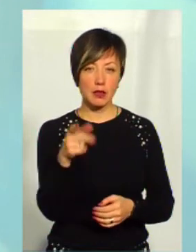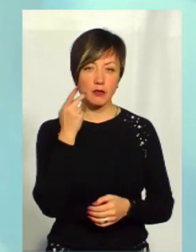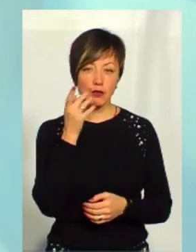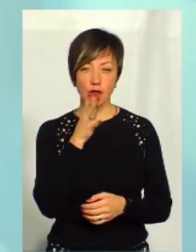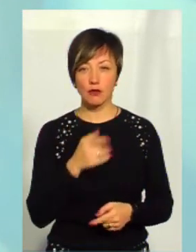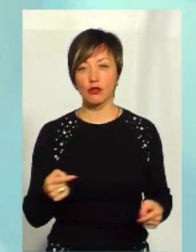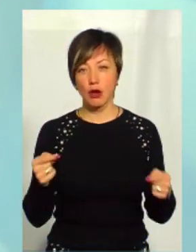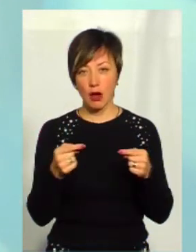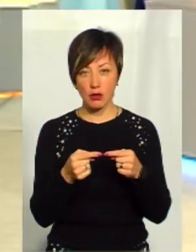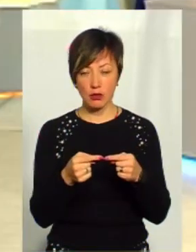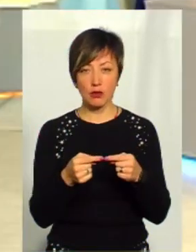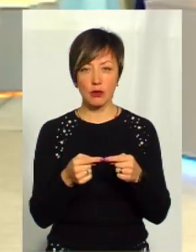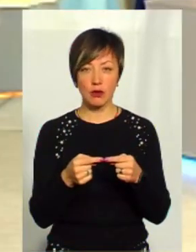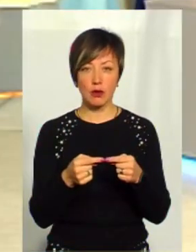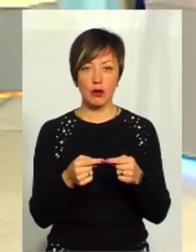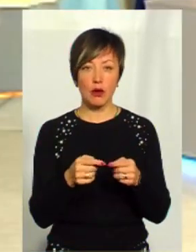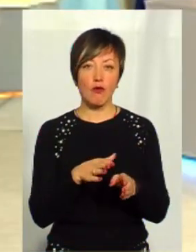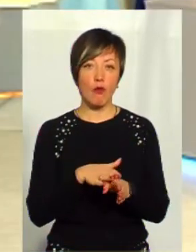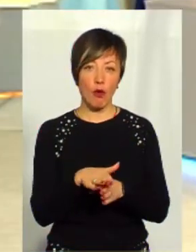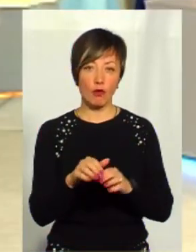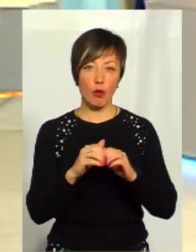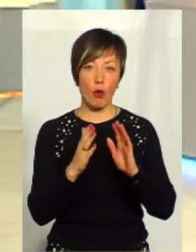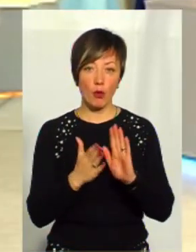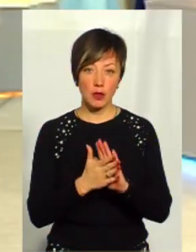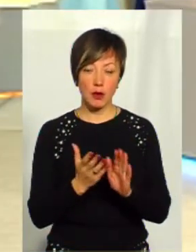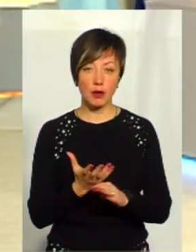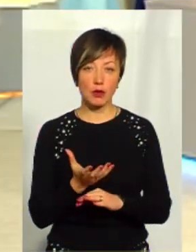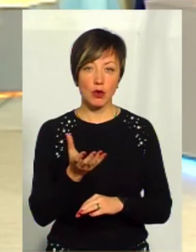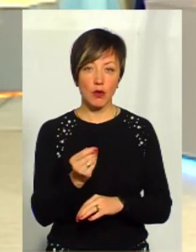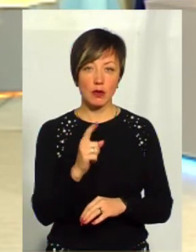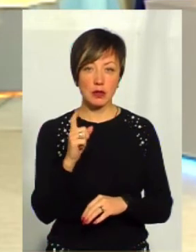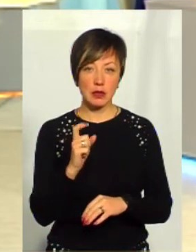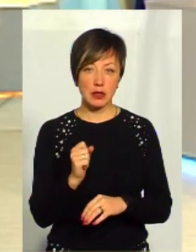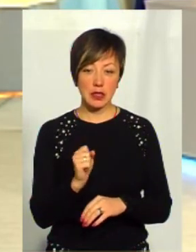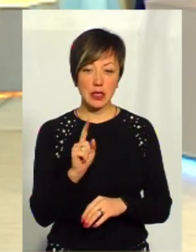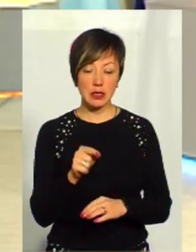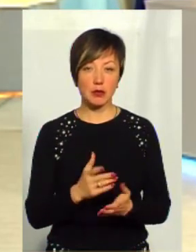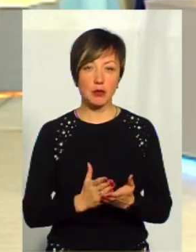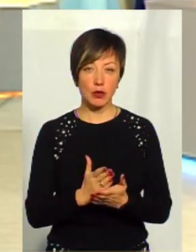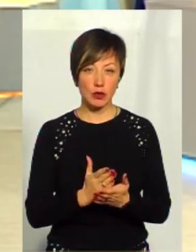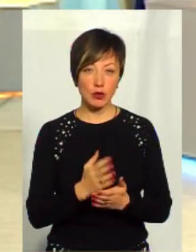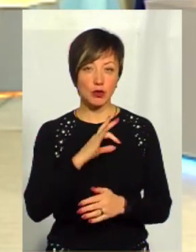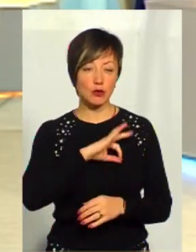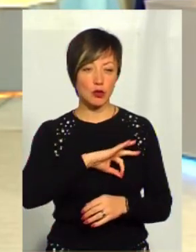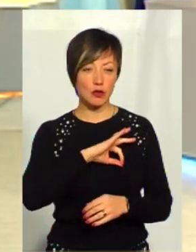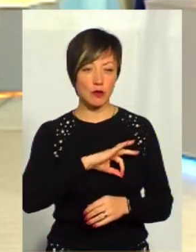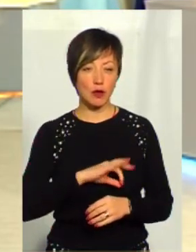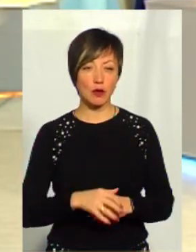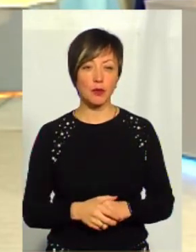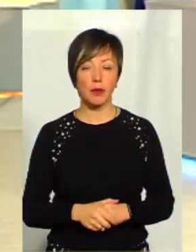і, скажімо так, більш-менш в повному обсязі, звичайно, розраховувалися за ті послуги, які вони